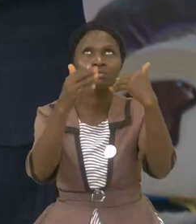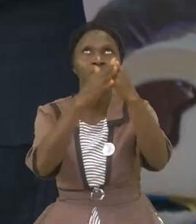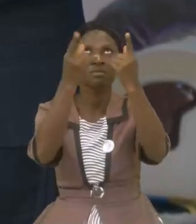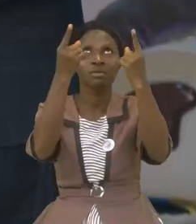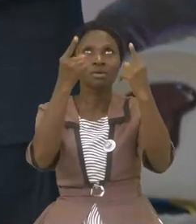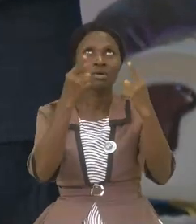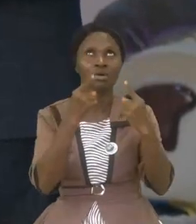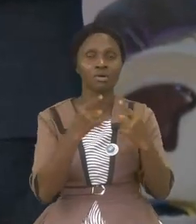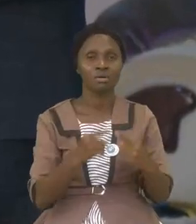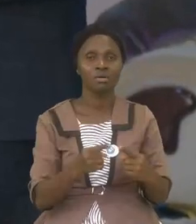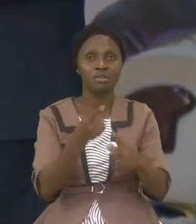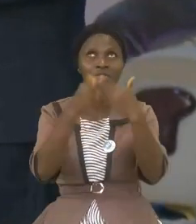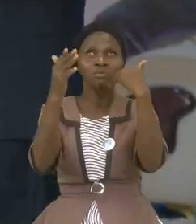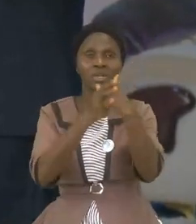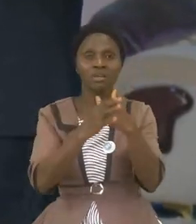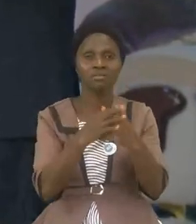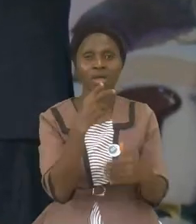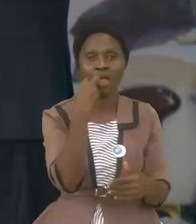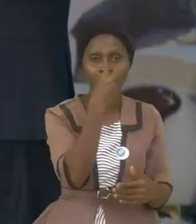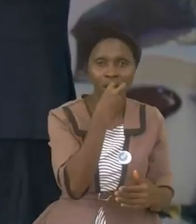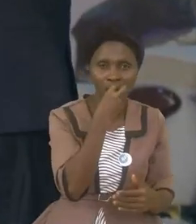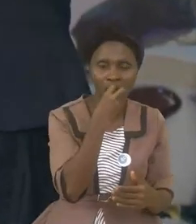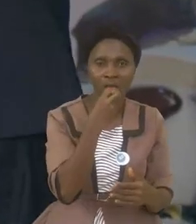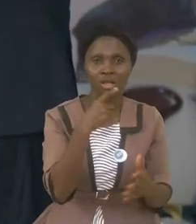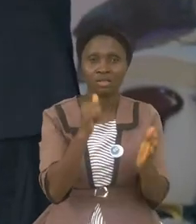qu'une voix descendit du ciel.